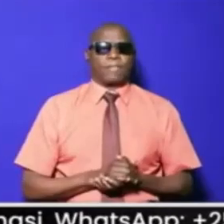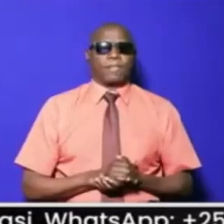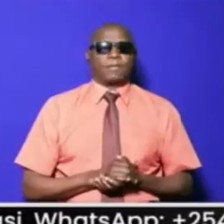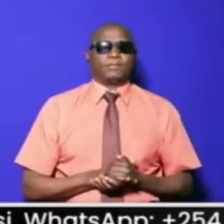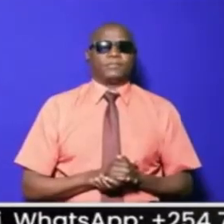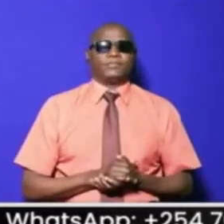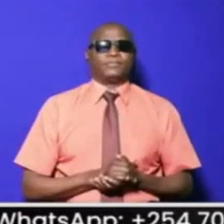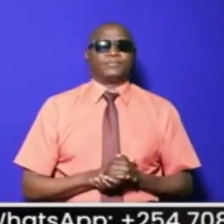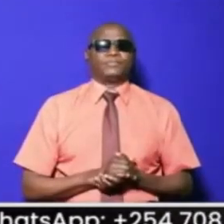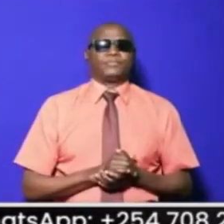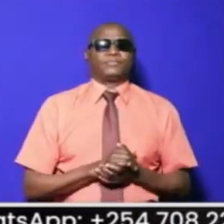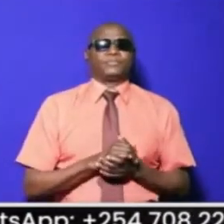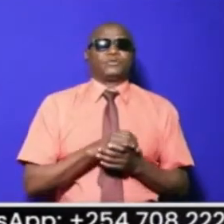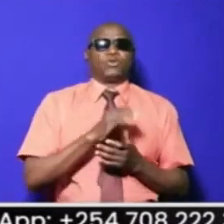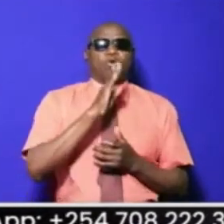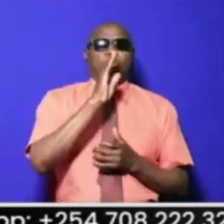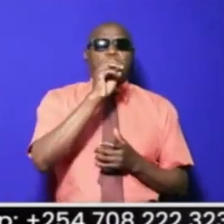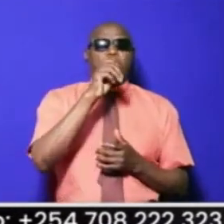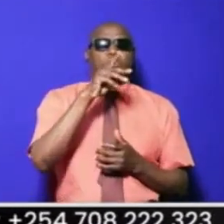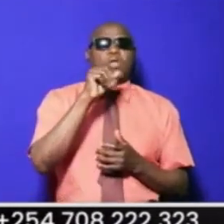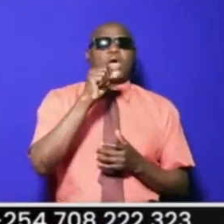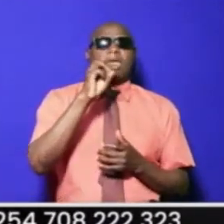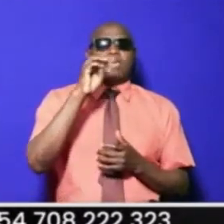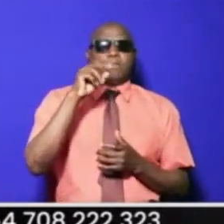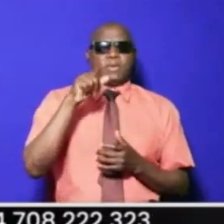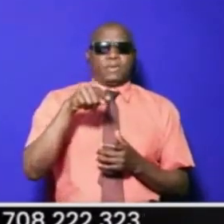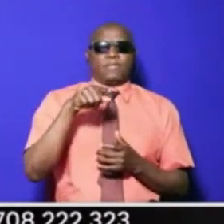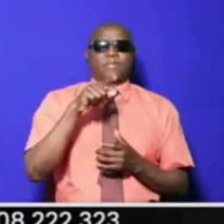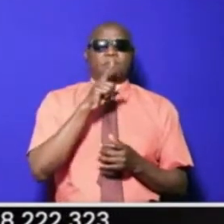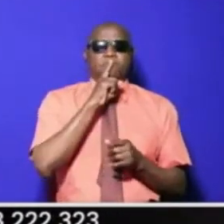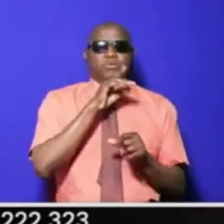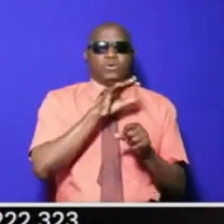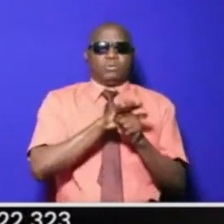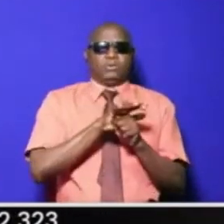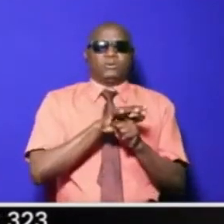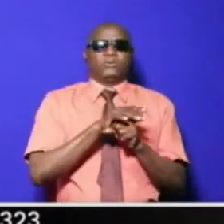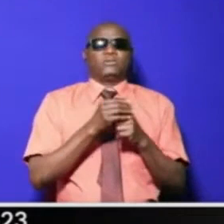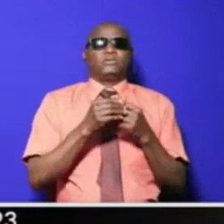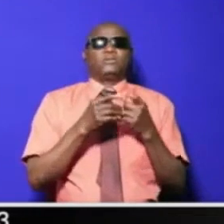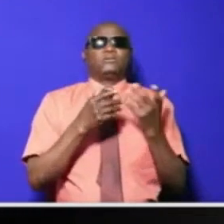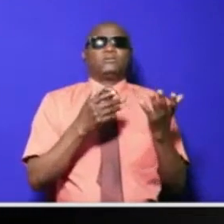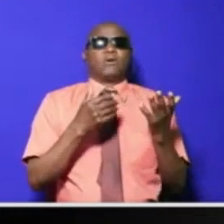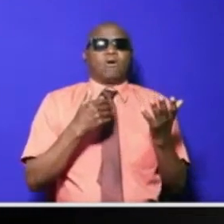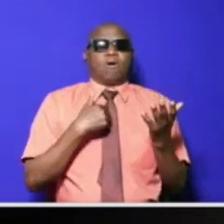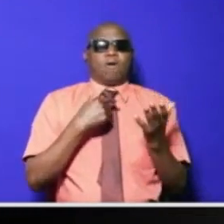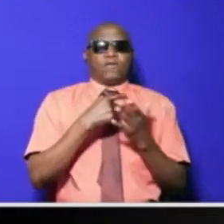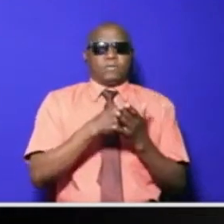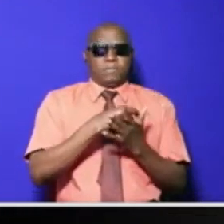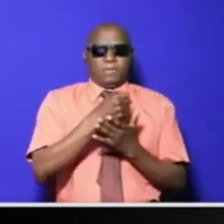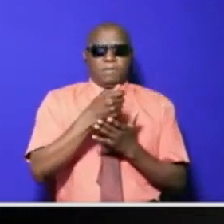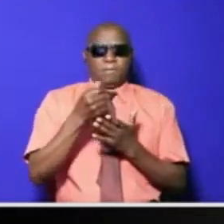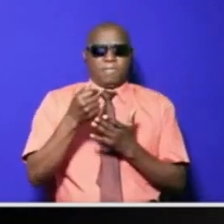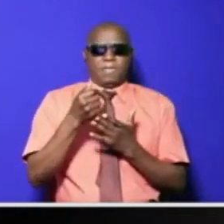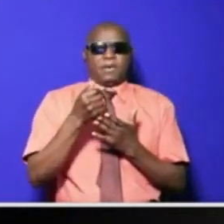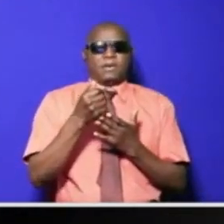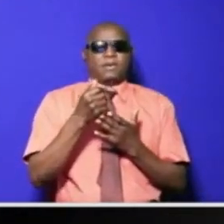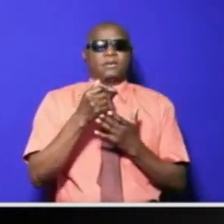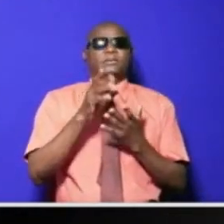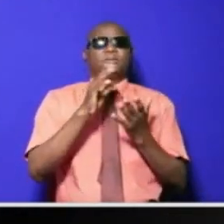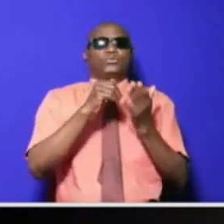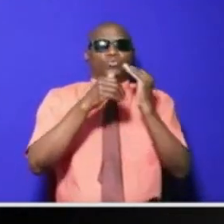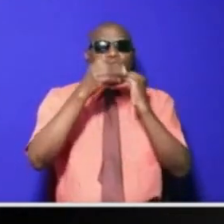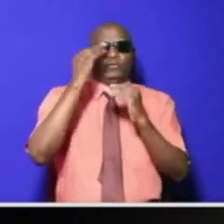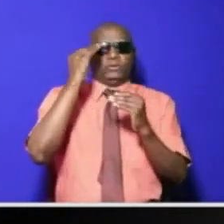Bali na hayo ni kwamba mbunge wa Bumula Wanami Mambuka amewahakikishia wazazi kuwa mfumo wa malipo katika vyuo vikuu